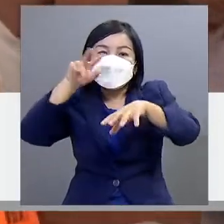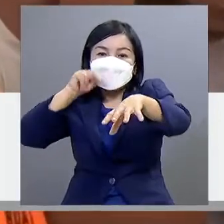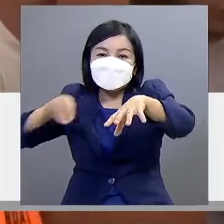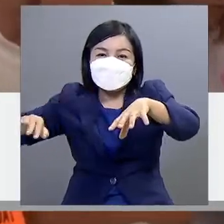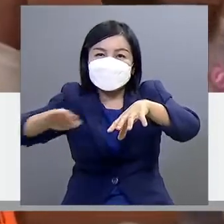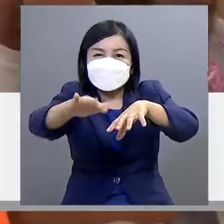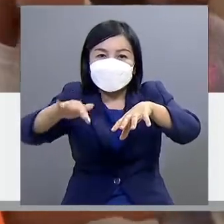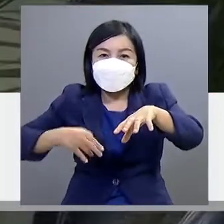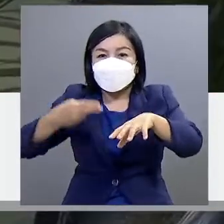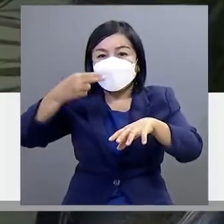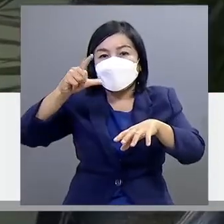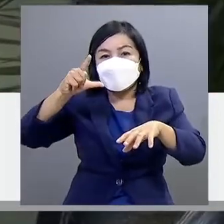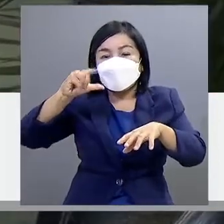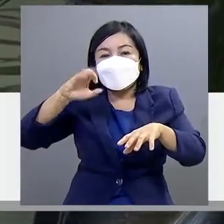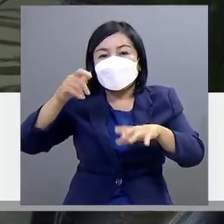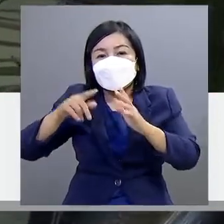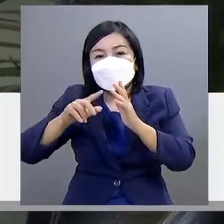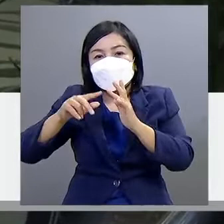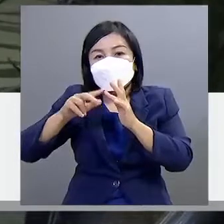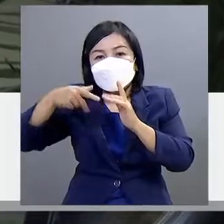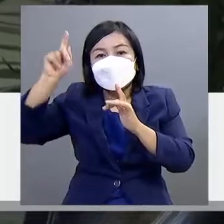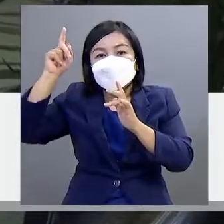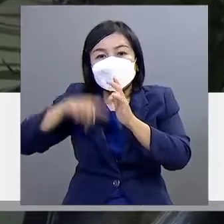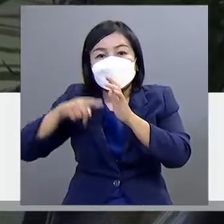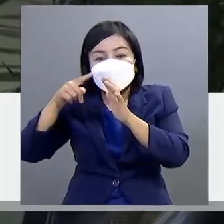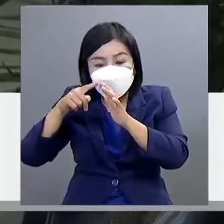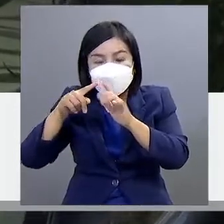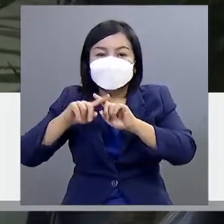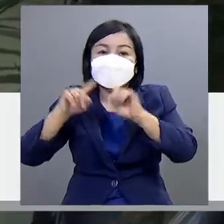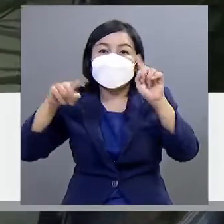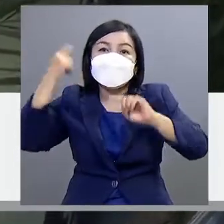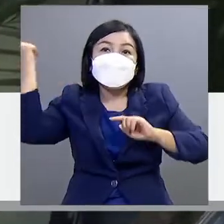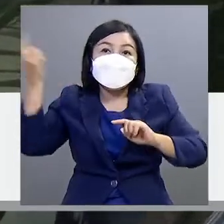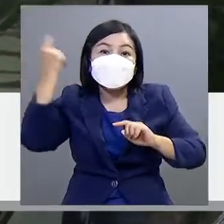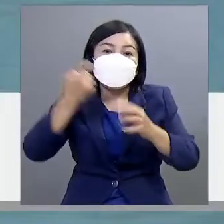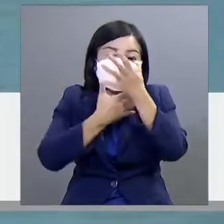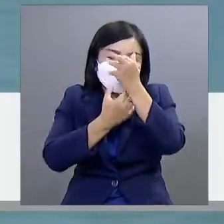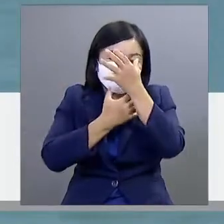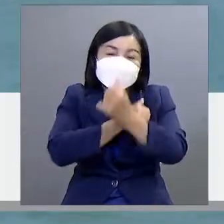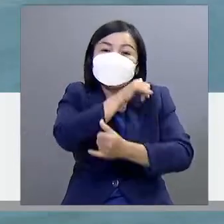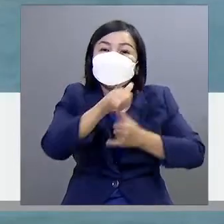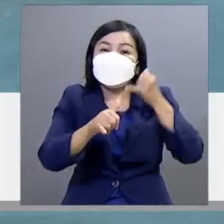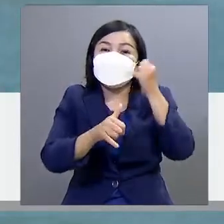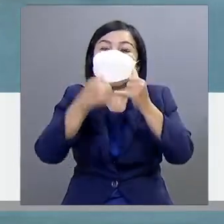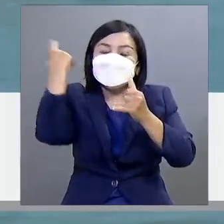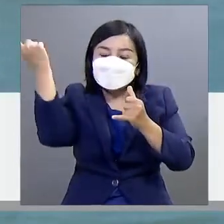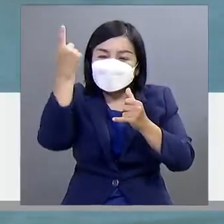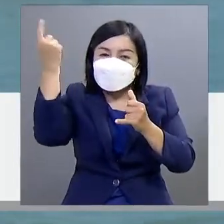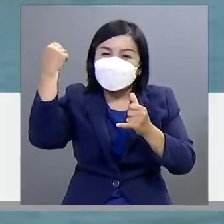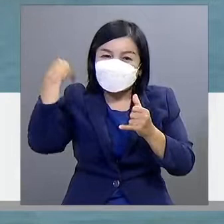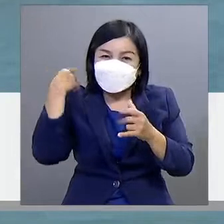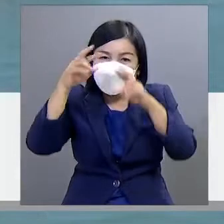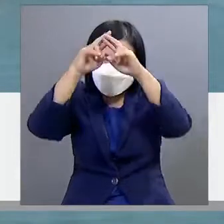วงนี้เป็นโลซีซั่นนะคะแต่ภาคธุรกิจการท่องเที่ยวก็ถือว่าคึกคักกว่าก่อนหน้านี้ผู้ประกอบการเดินเรือเฟ